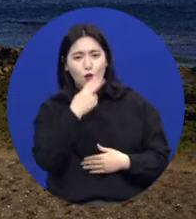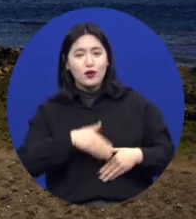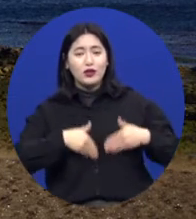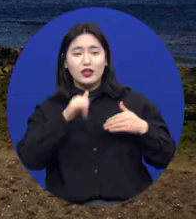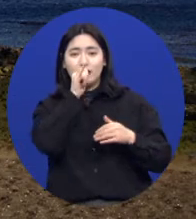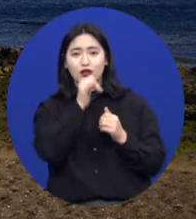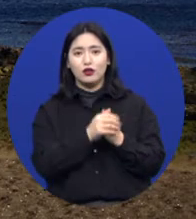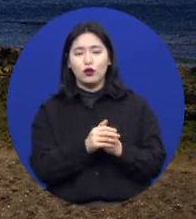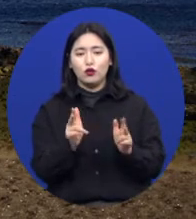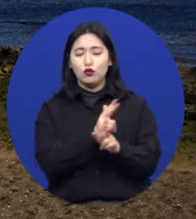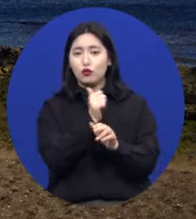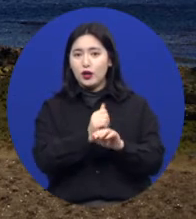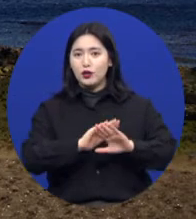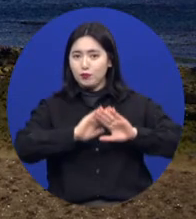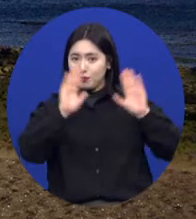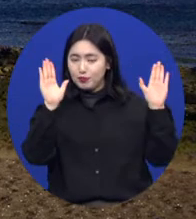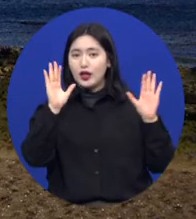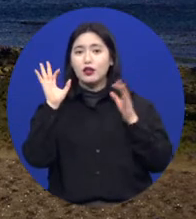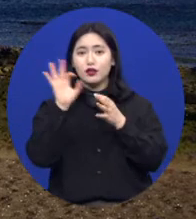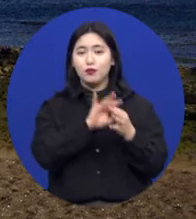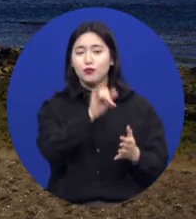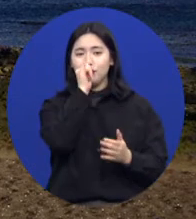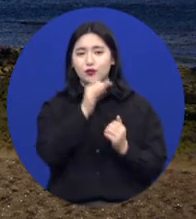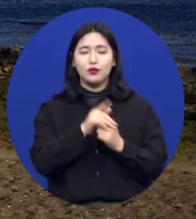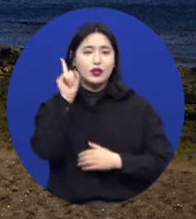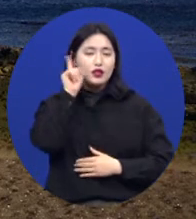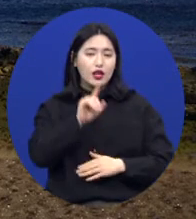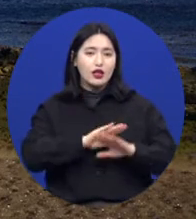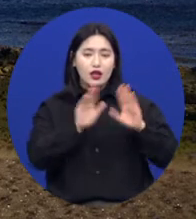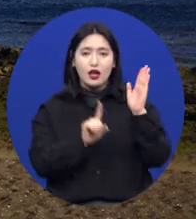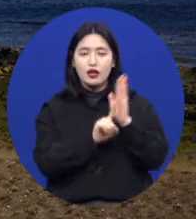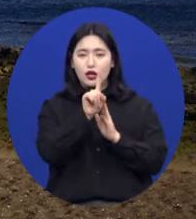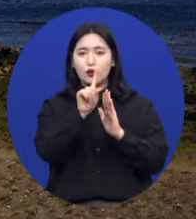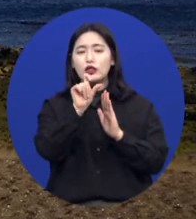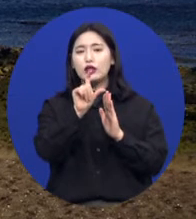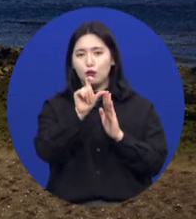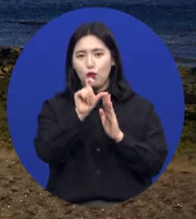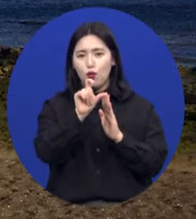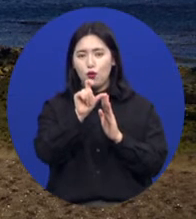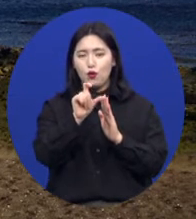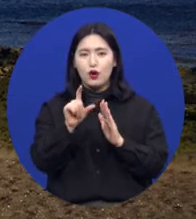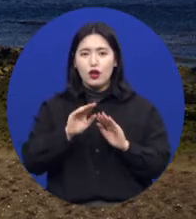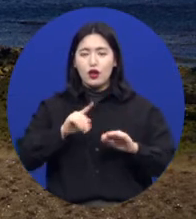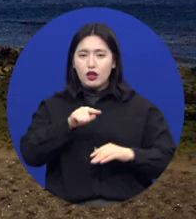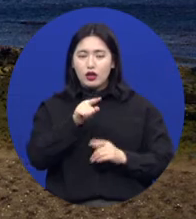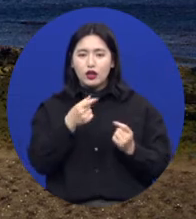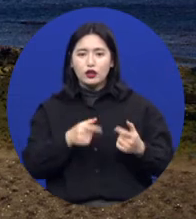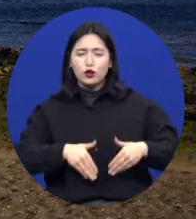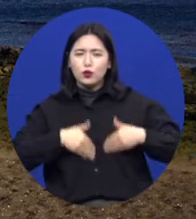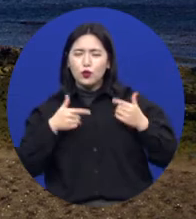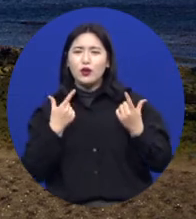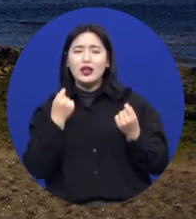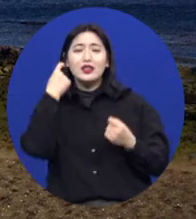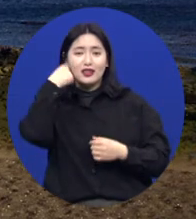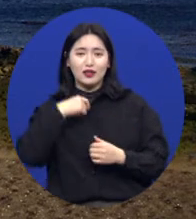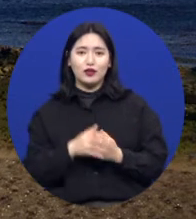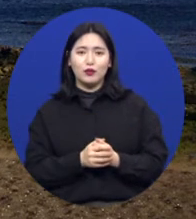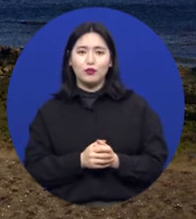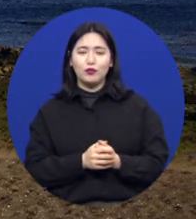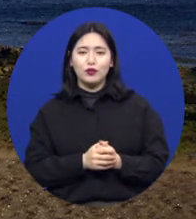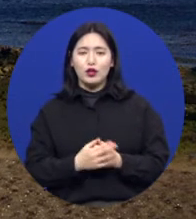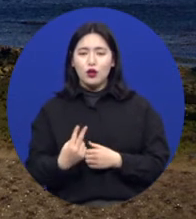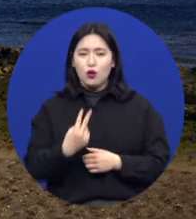부드러워졌습니다 주말에도 맑은 날씨가 이어지겠습니다 내일은 낮 기온이 15도까지 오르면서 마치 초봄